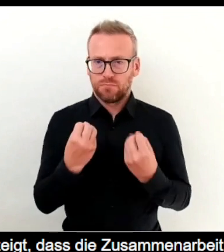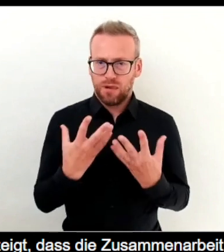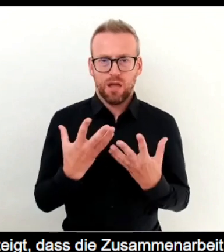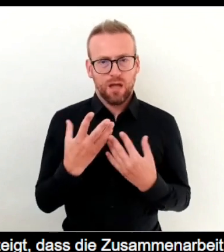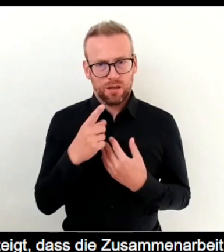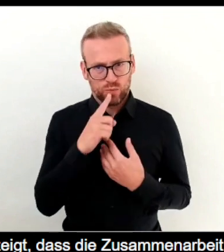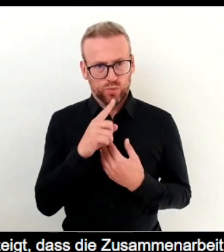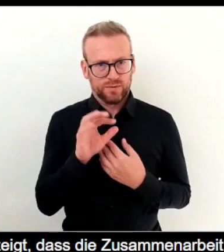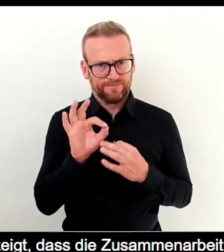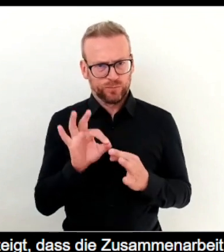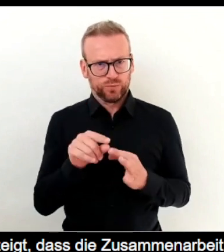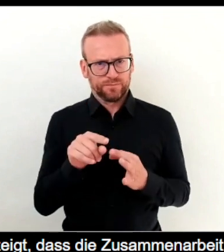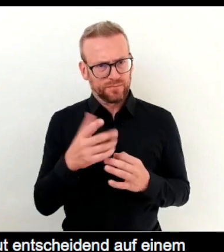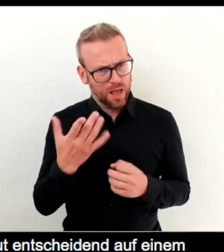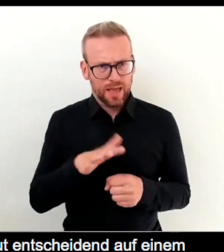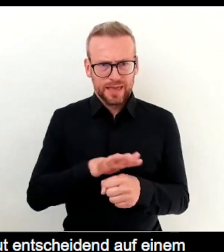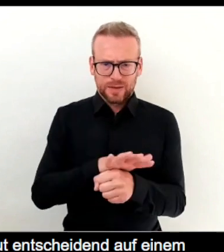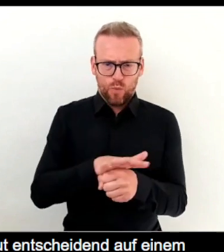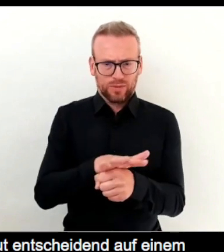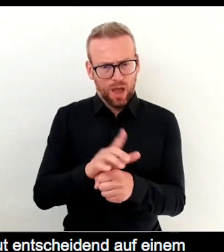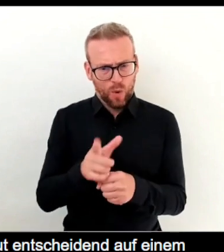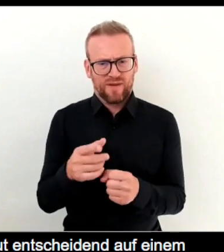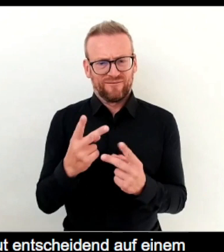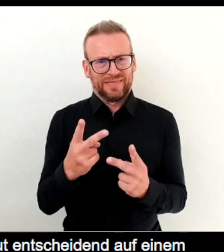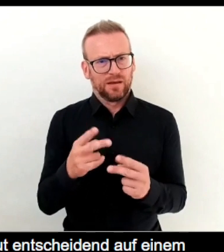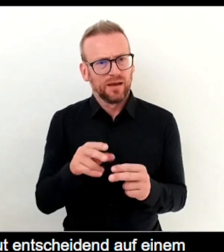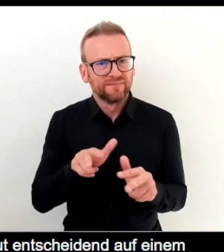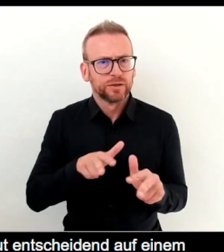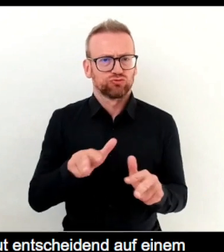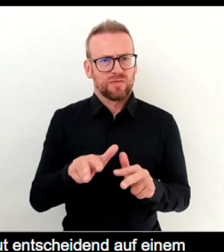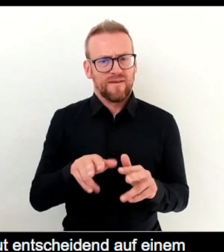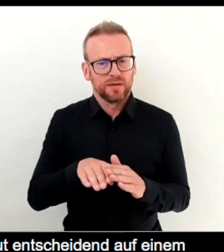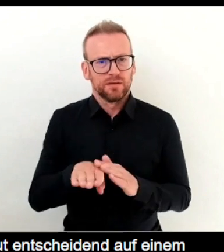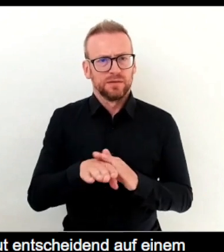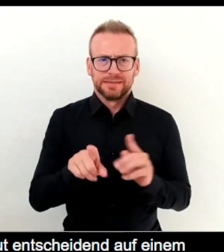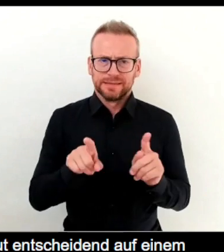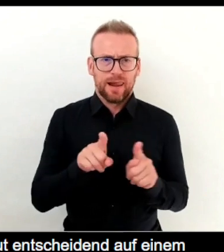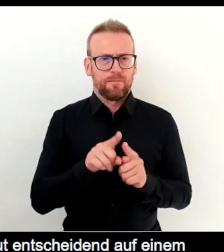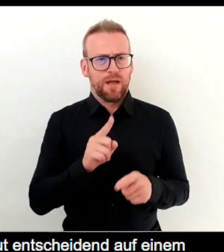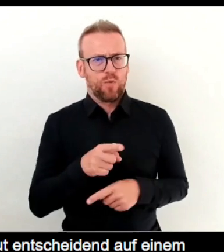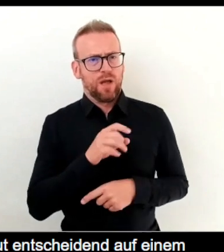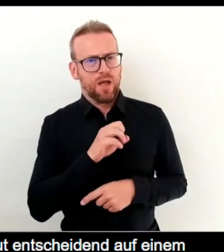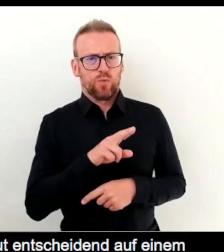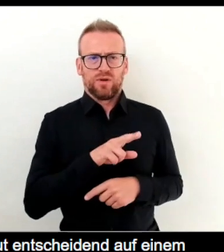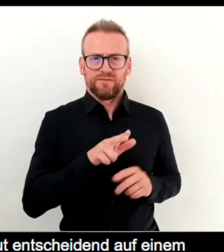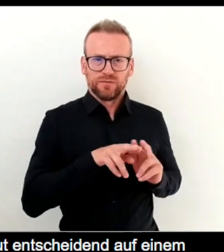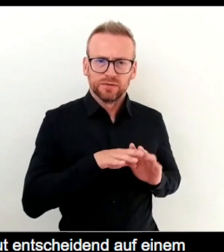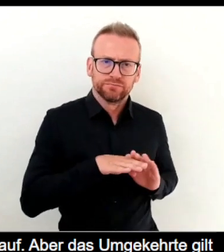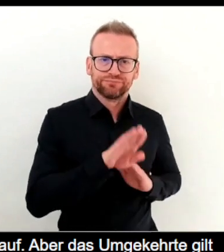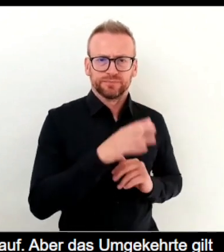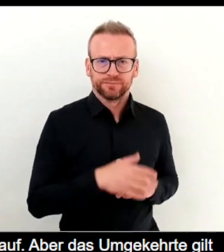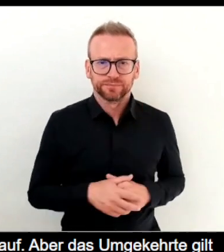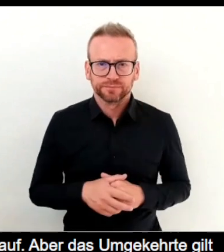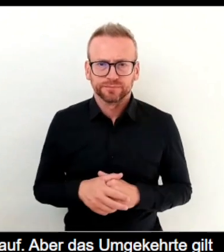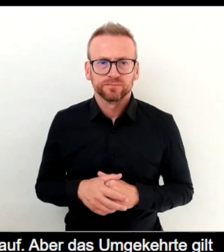wie Chile und Uruguay. Wir verhandeln derzeit aber, sind im Abschluss mit Mexiko und Mercosur. Wo wir